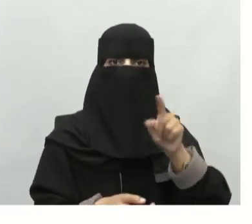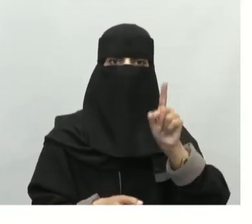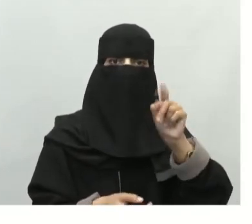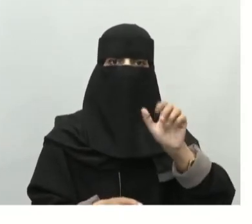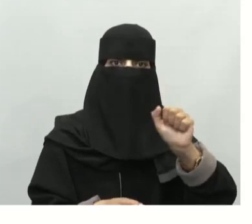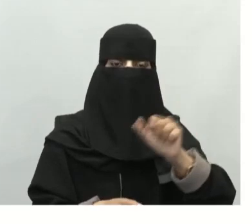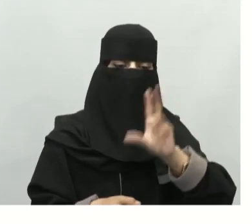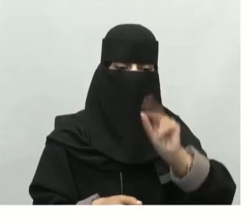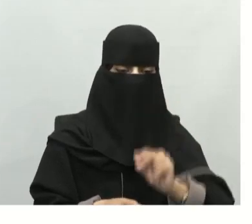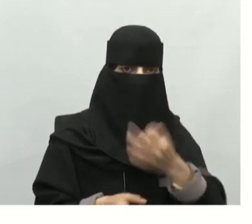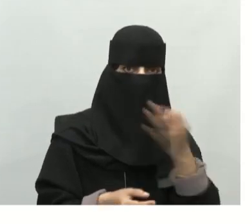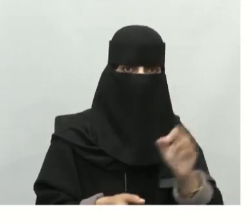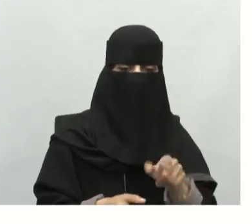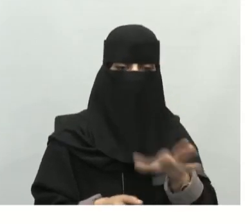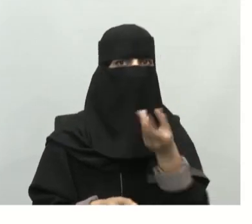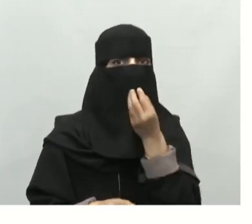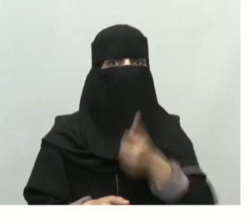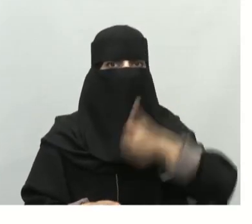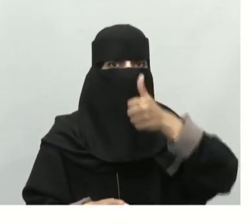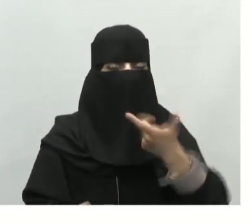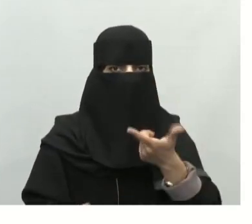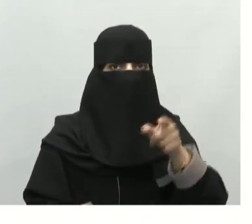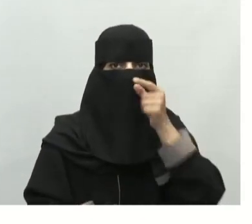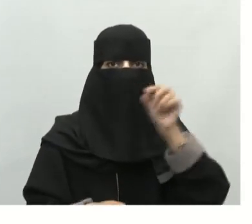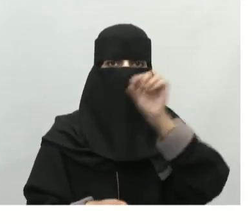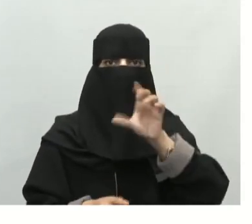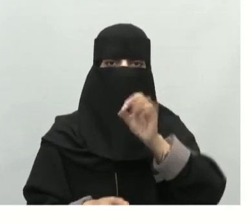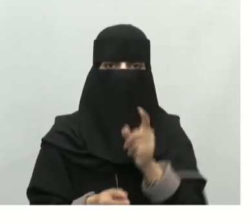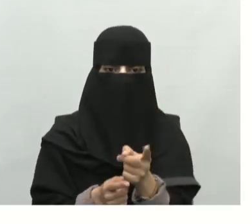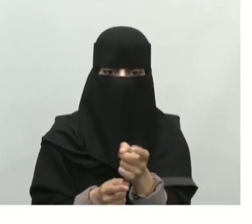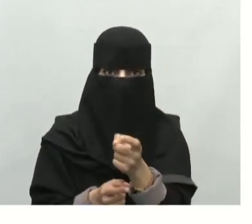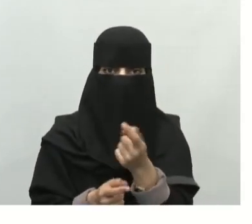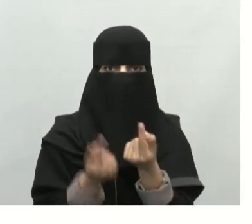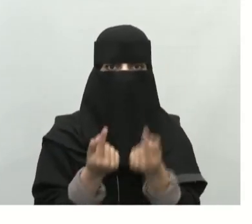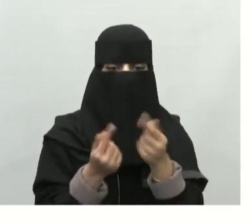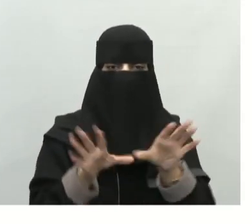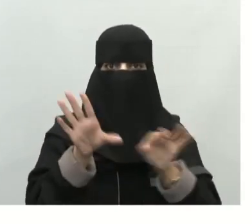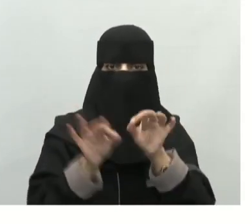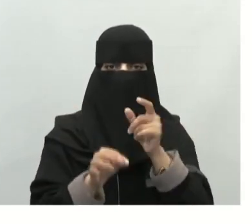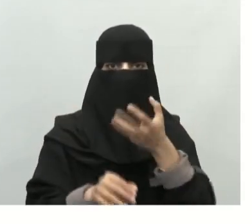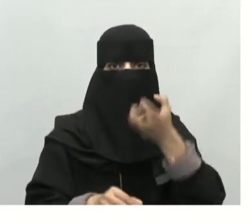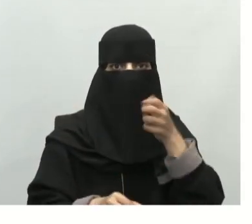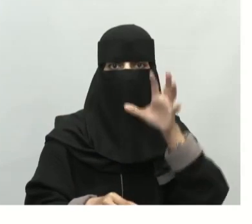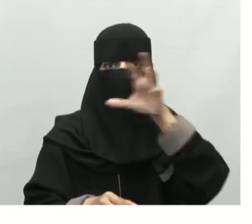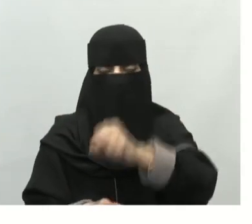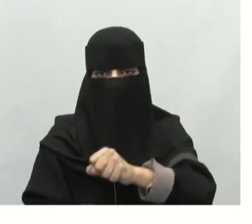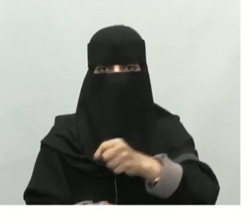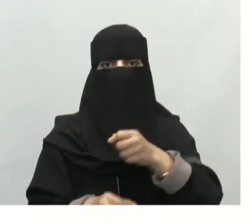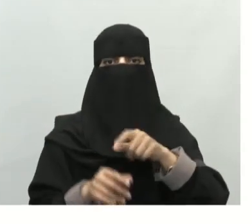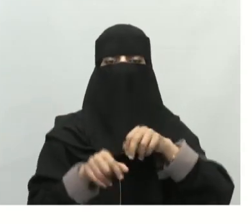تلك الزواحف تتغذى على الحشرات والديدان والنباتات وبعضها مفترس يتغذى على